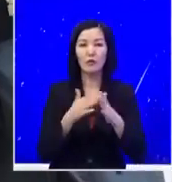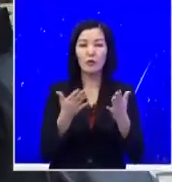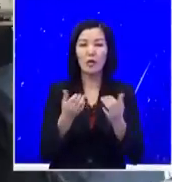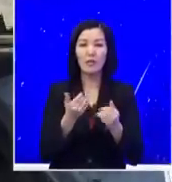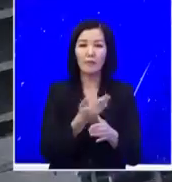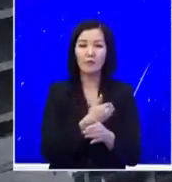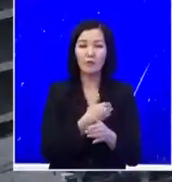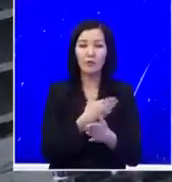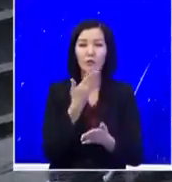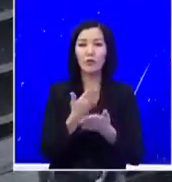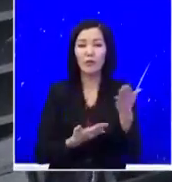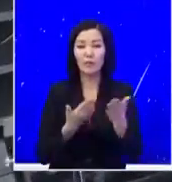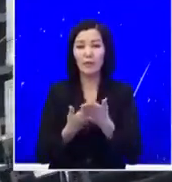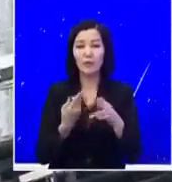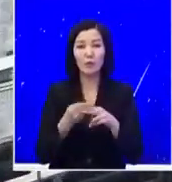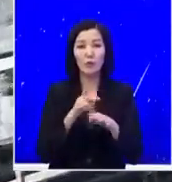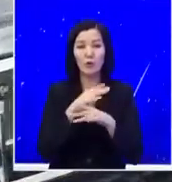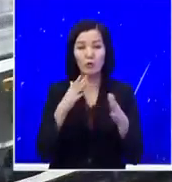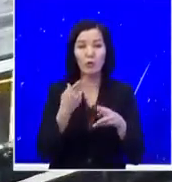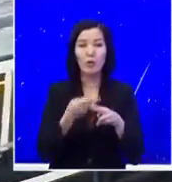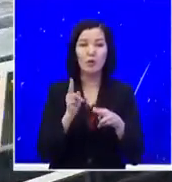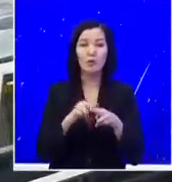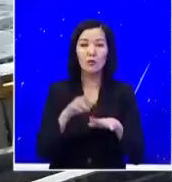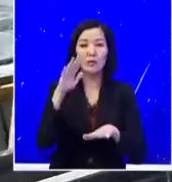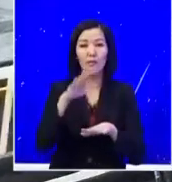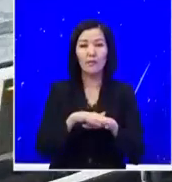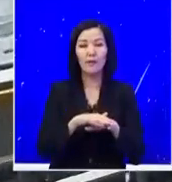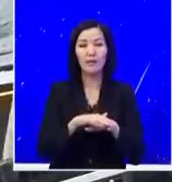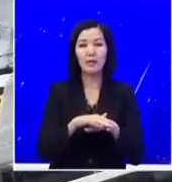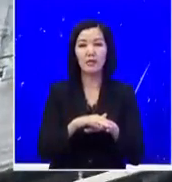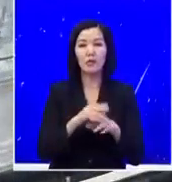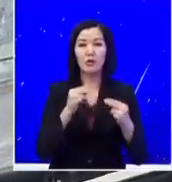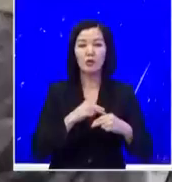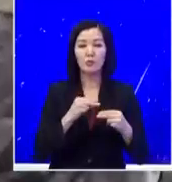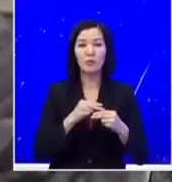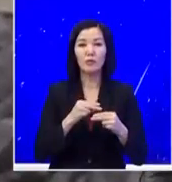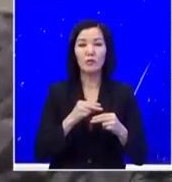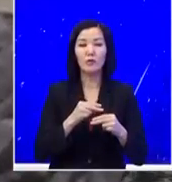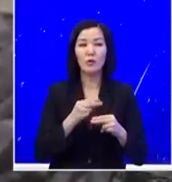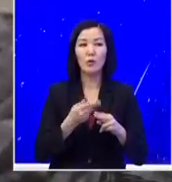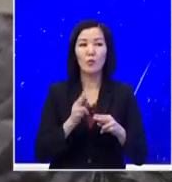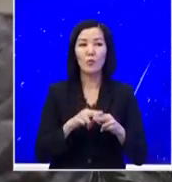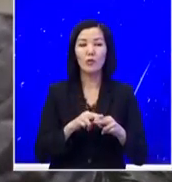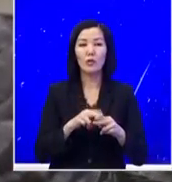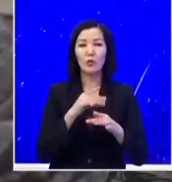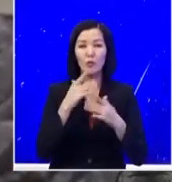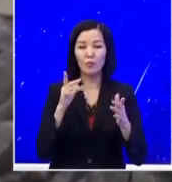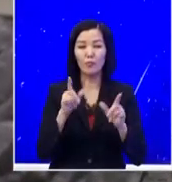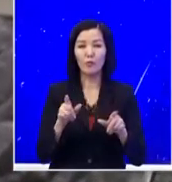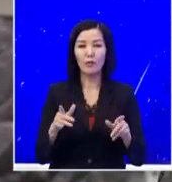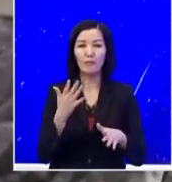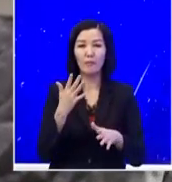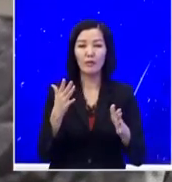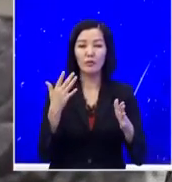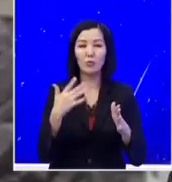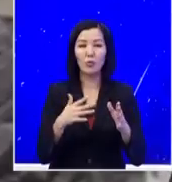азаматтардың сұрап білгісі келетіні көп. Сондықтан атаулы банк кеңесшілерінің жұмысы қызу. Екі-үш күн болса да